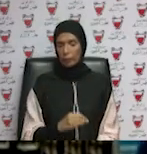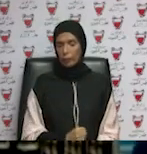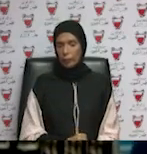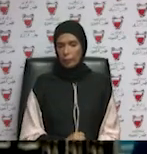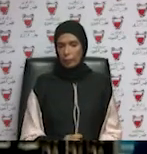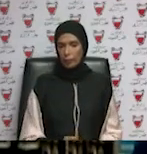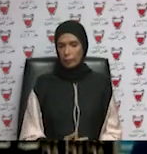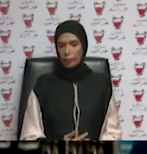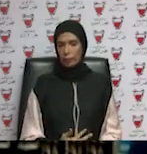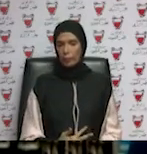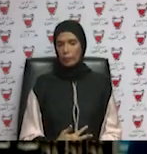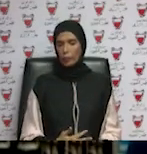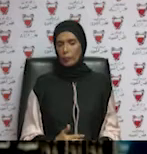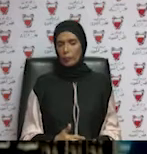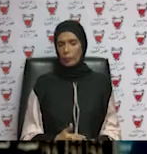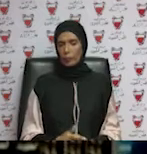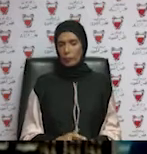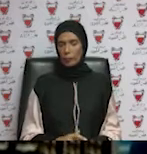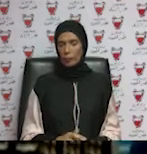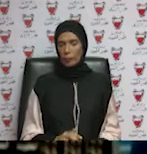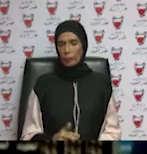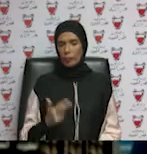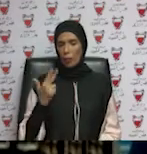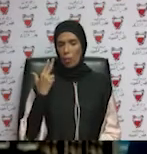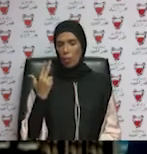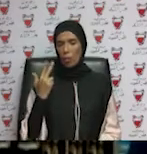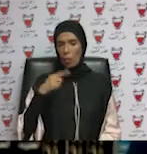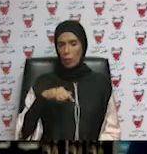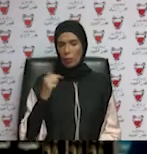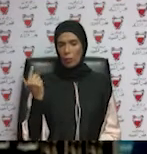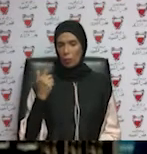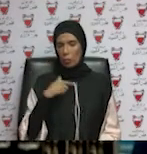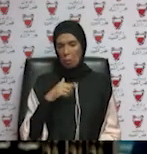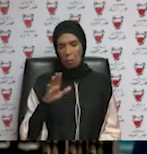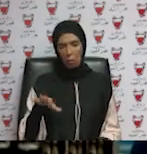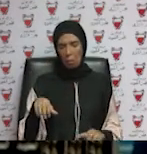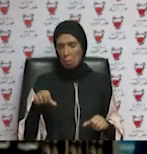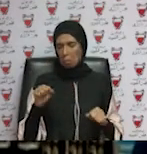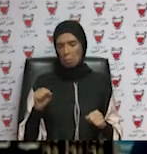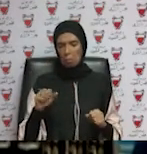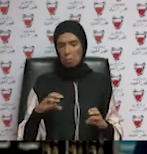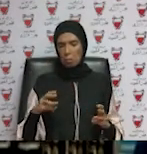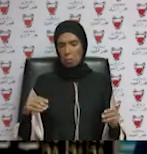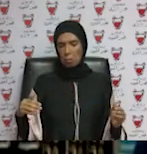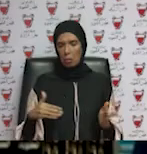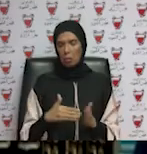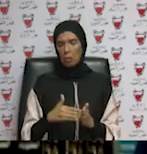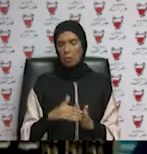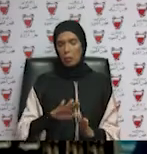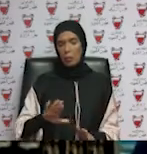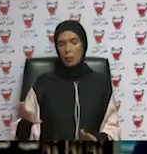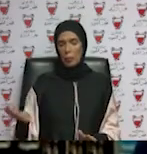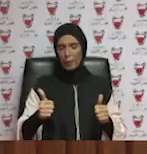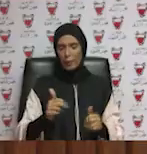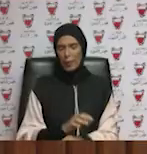يعني سنة 2018 و2019 أرسلت كذلك أو لديها حسابات ختامية مستقلة، والأمر لمجلسكم